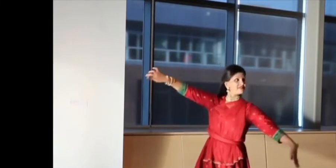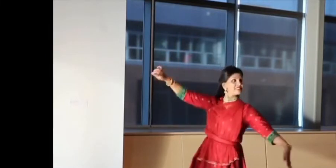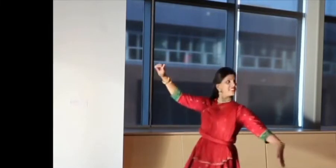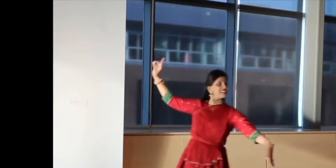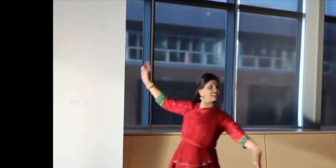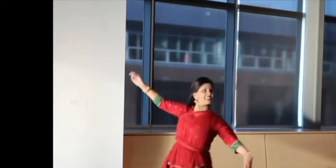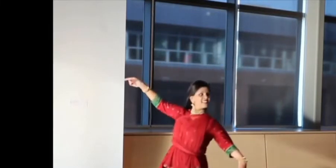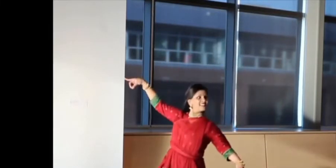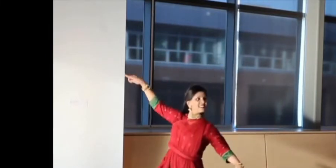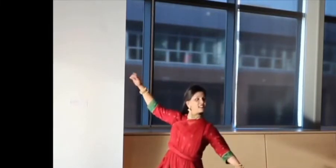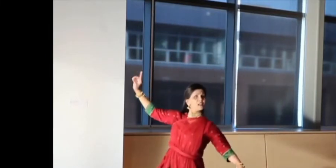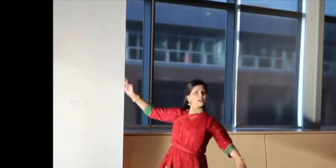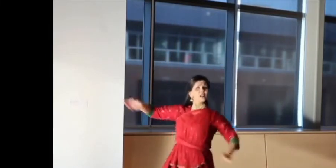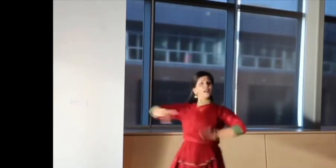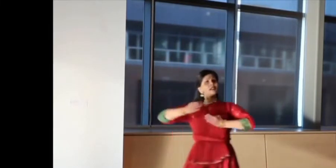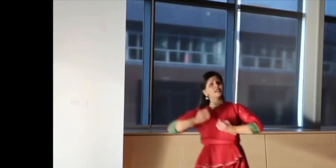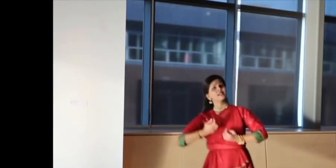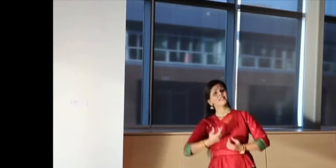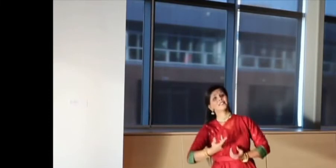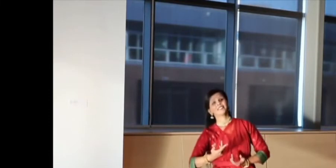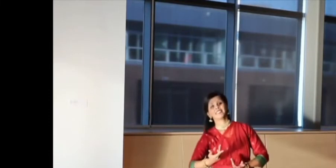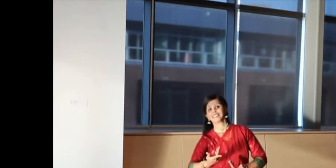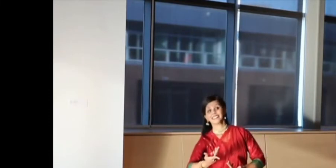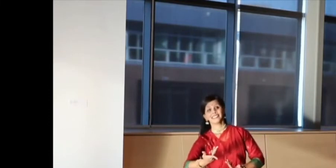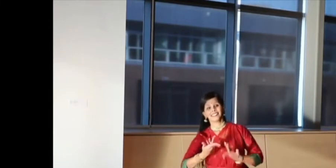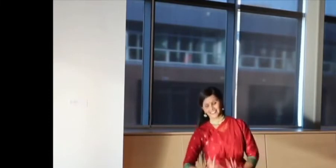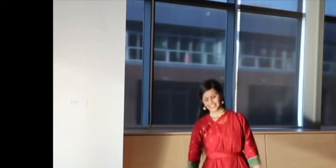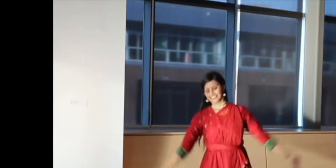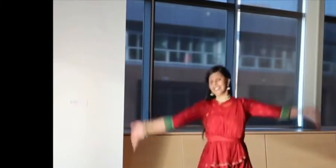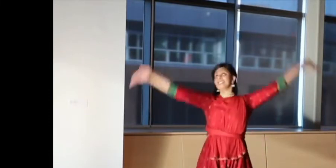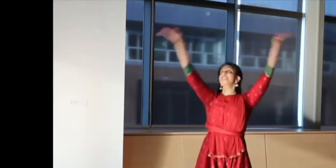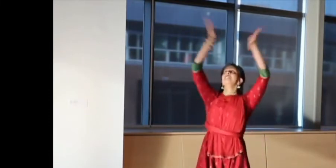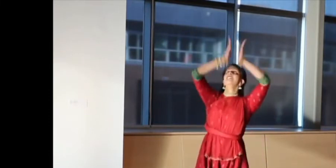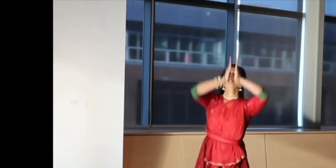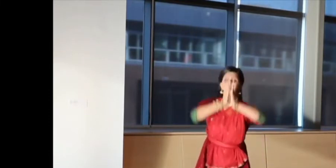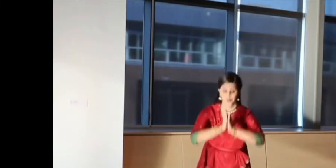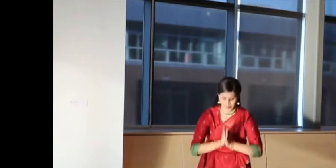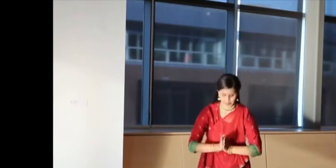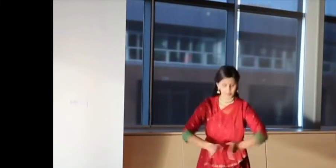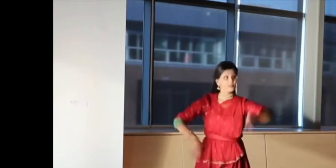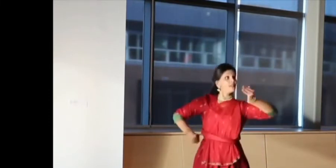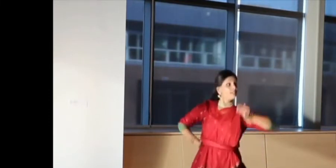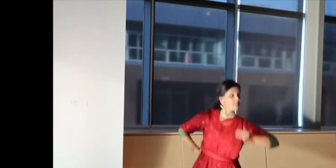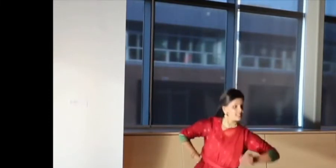गुणातीताय गुणाधीशाय गुणप्रविष्टाय धीमहि